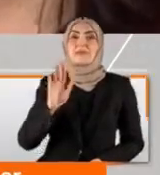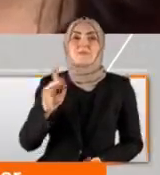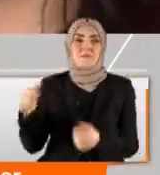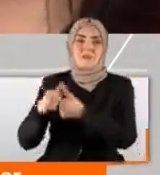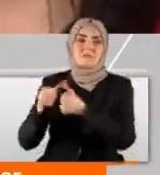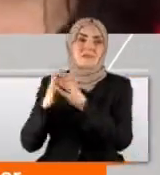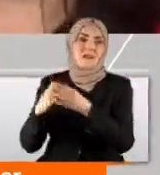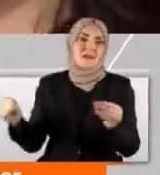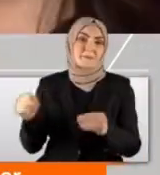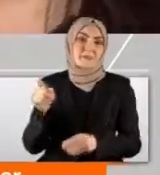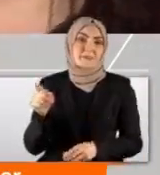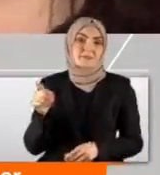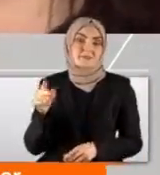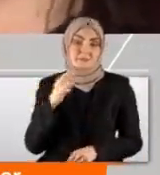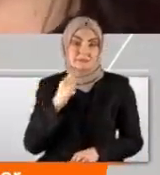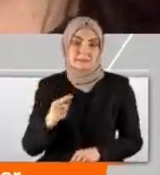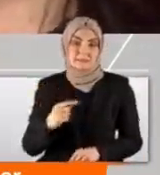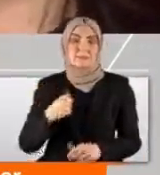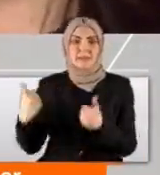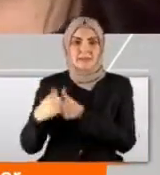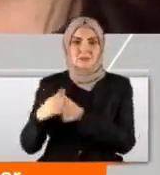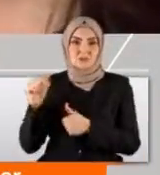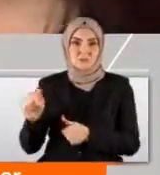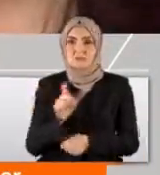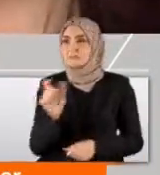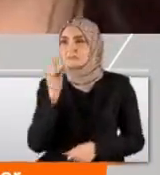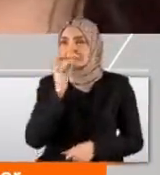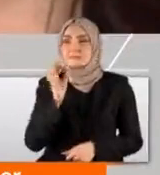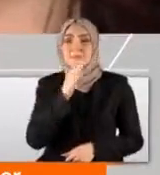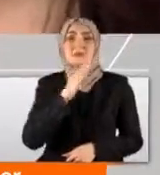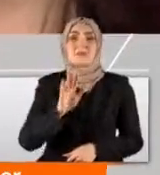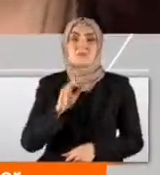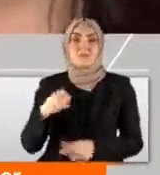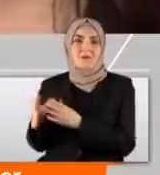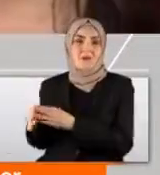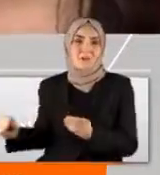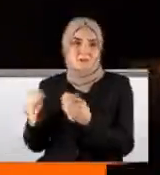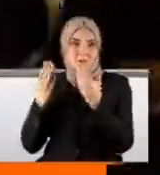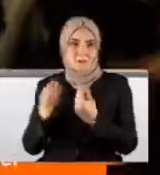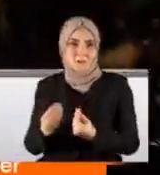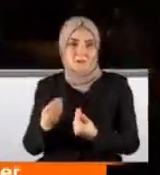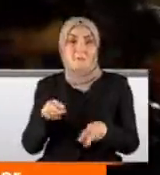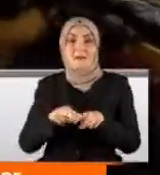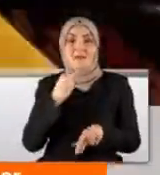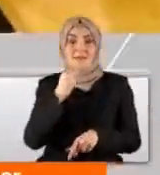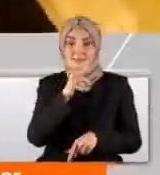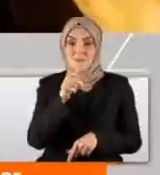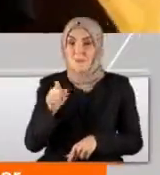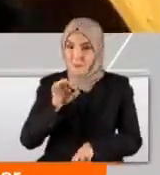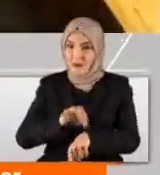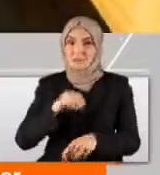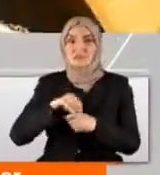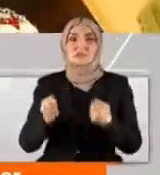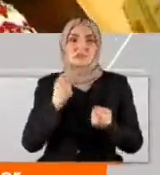bir cinayette kaybettim. O dönem Sayın Akşener İçişleri Bakanlığı yaptı, bakanlık yaptı. Eşi öldürülmüş. Ben bir yıl